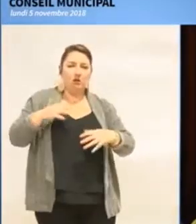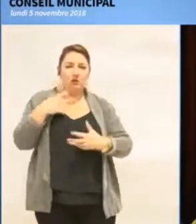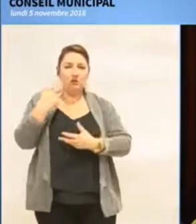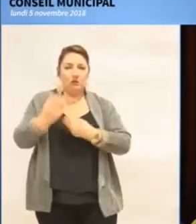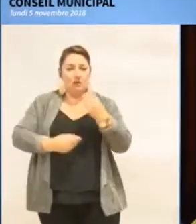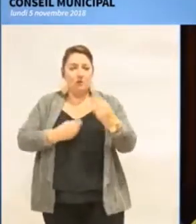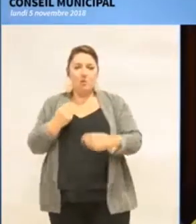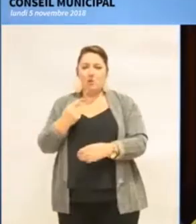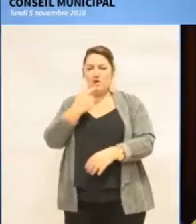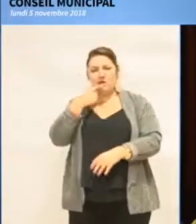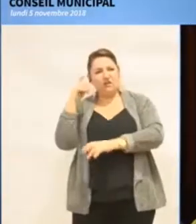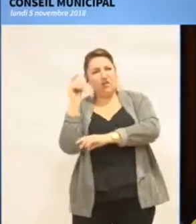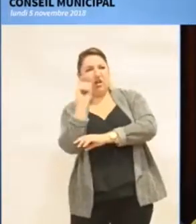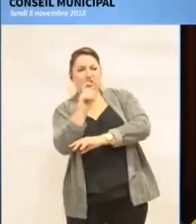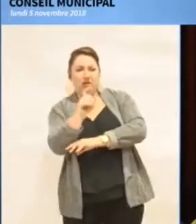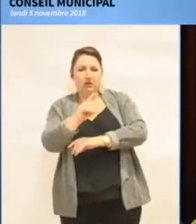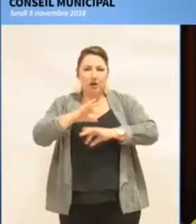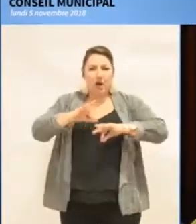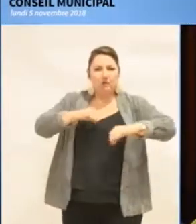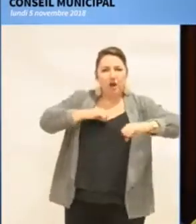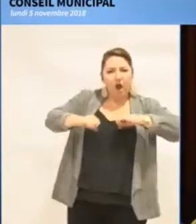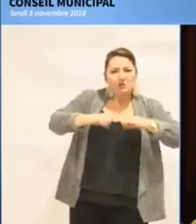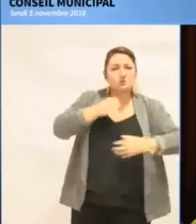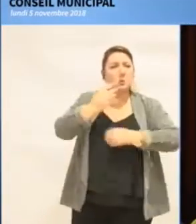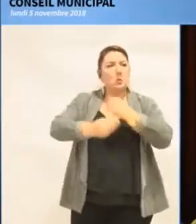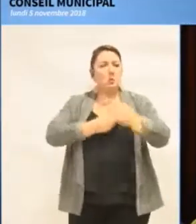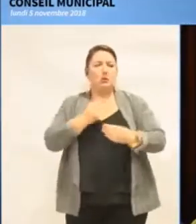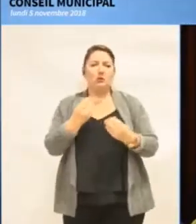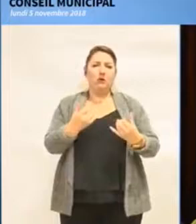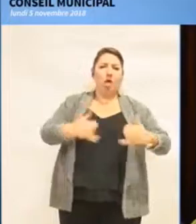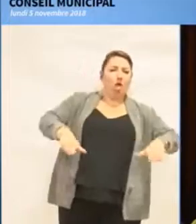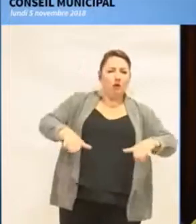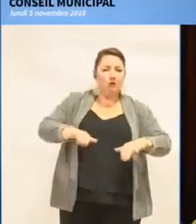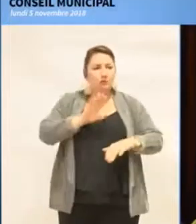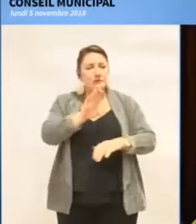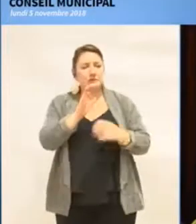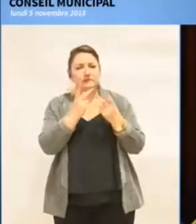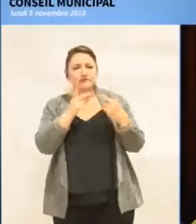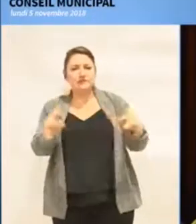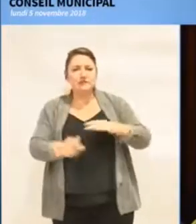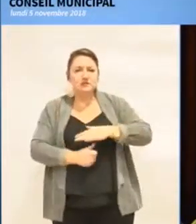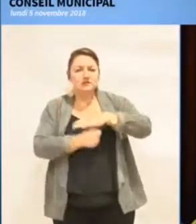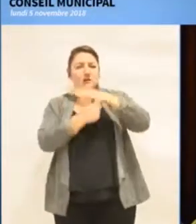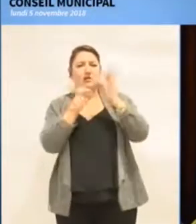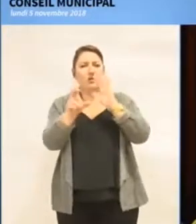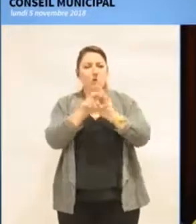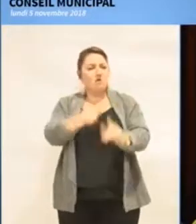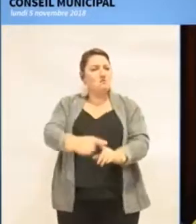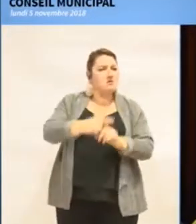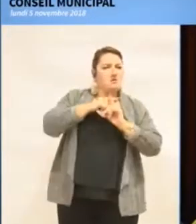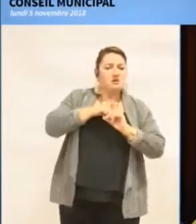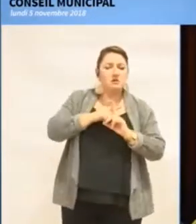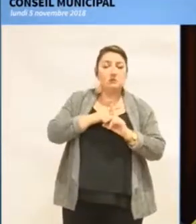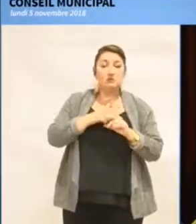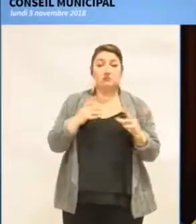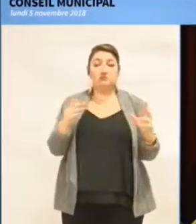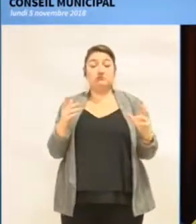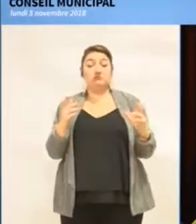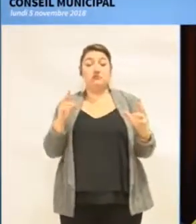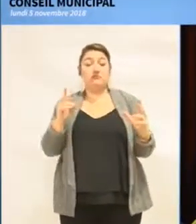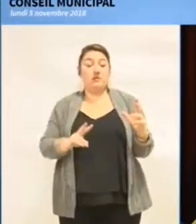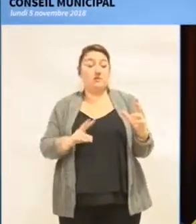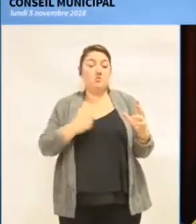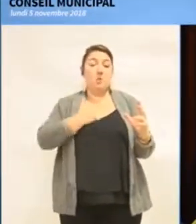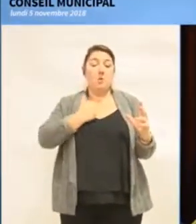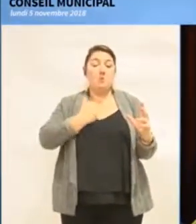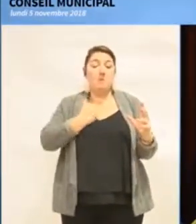le manque d'action supposé de la ville-centre. À ce propos, d'ailleurs, il est frappant de voir que, comme d'habitude,